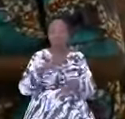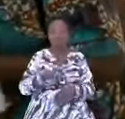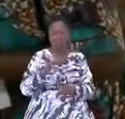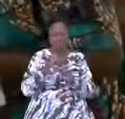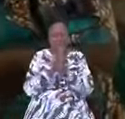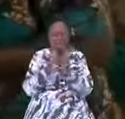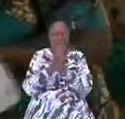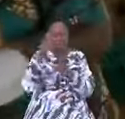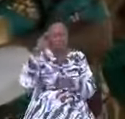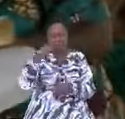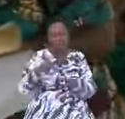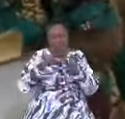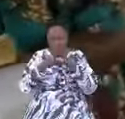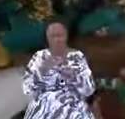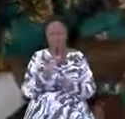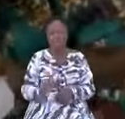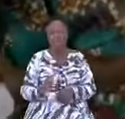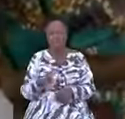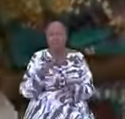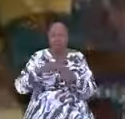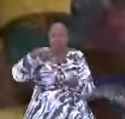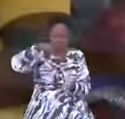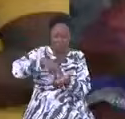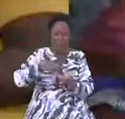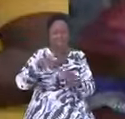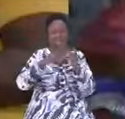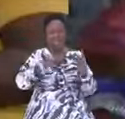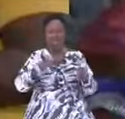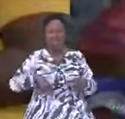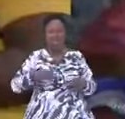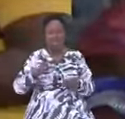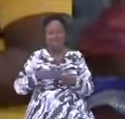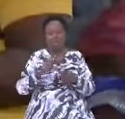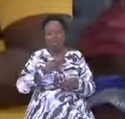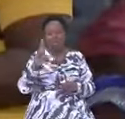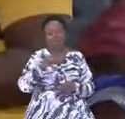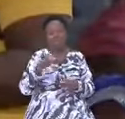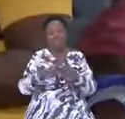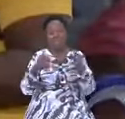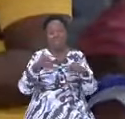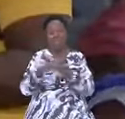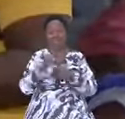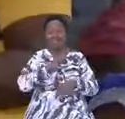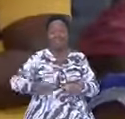une femme bénie heureuse un garçon been in fi béni